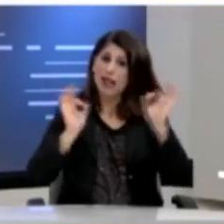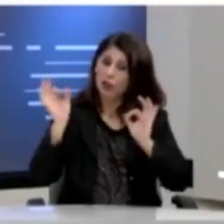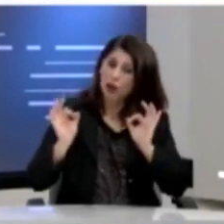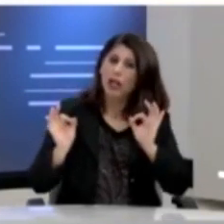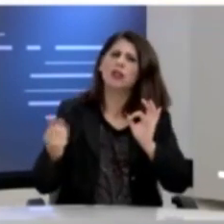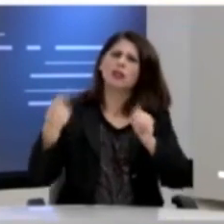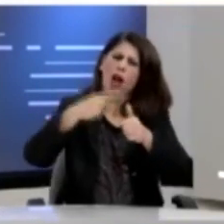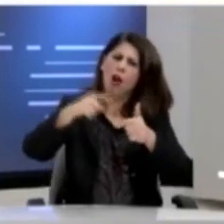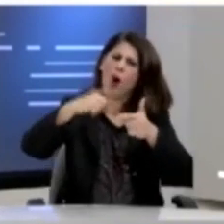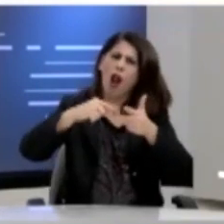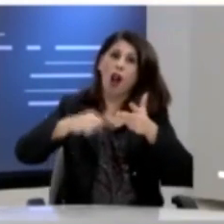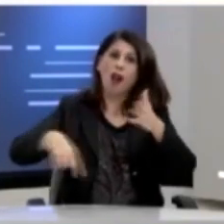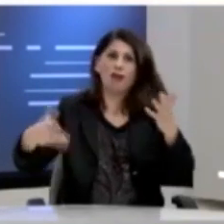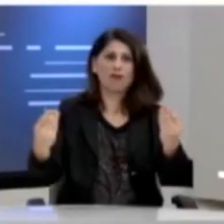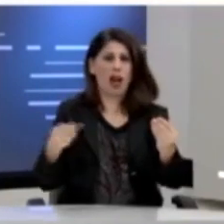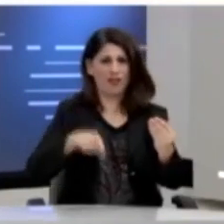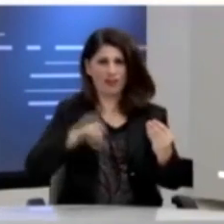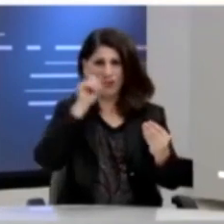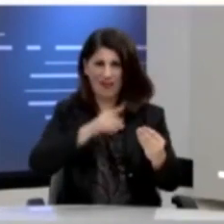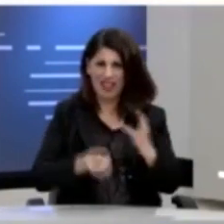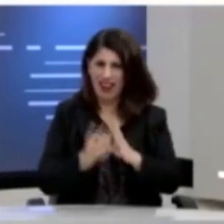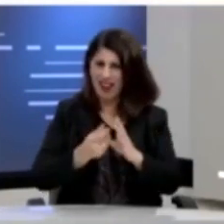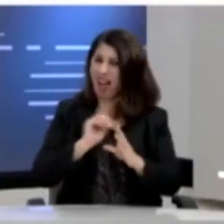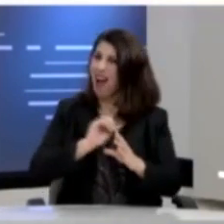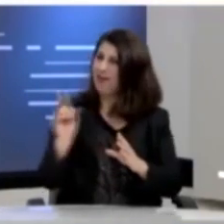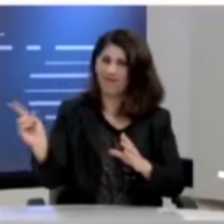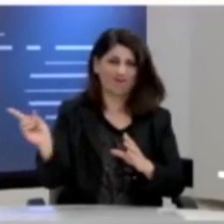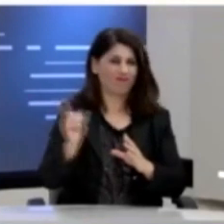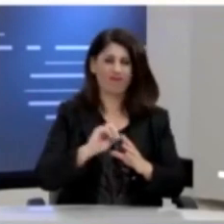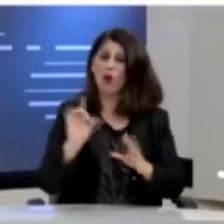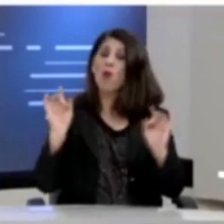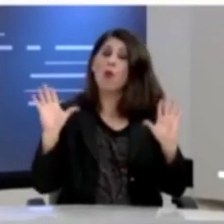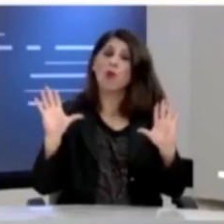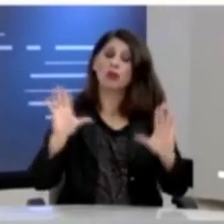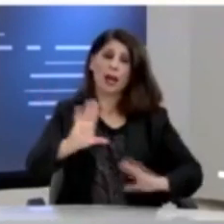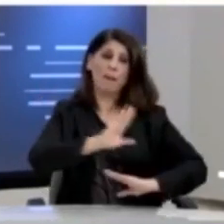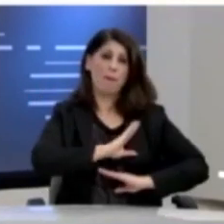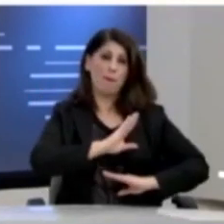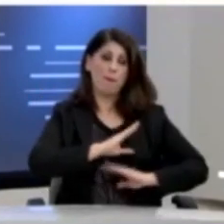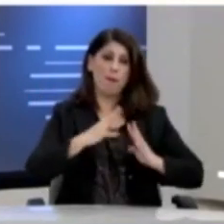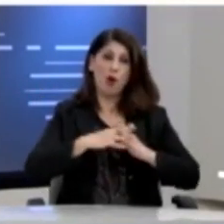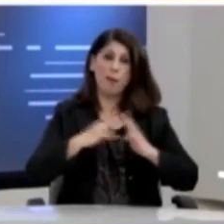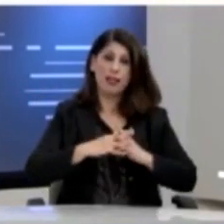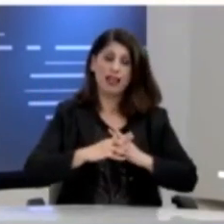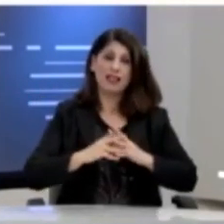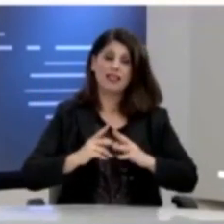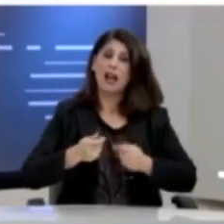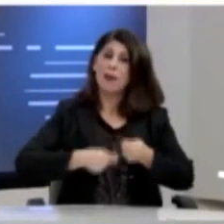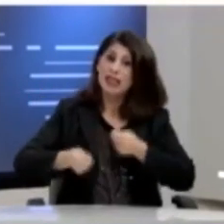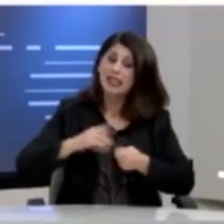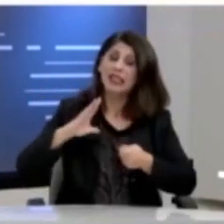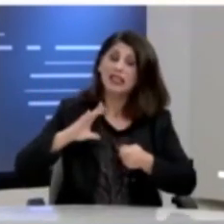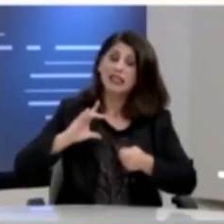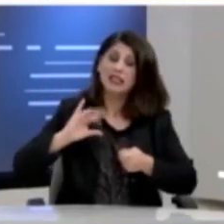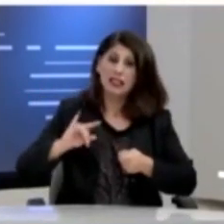όλα αυτά δεν είναι ούτε fake news, ούτε είναι γενικά πολεμικές επιχειρήσεις ή στρατιωτικές